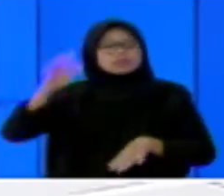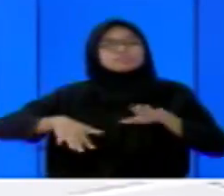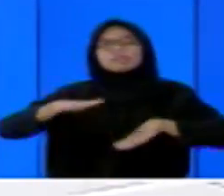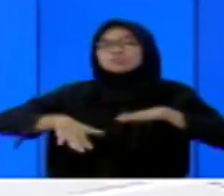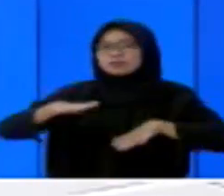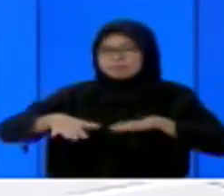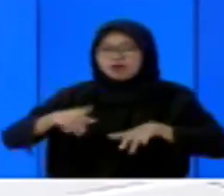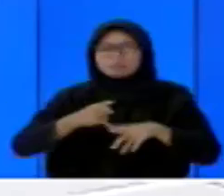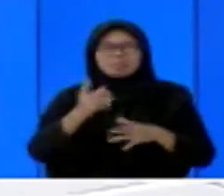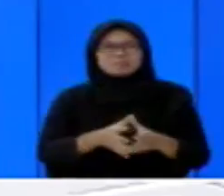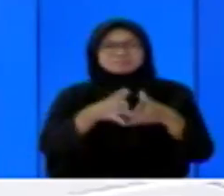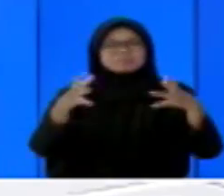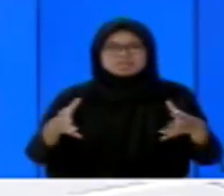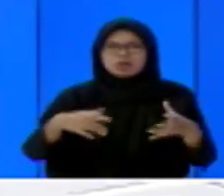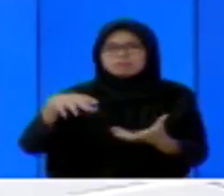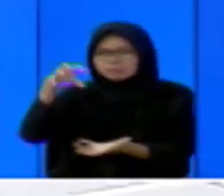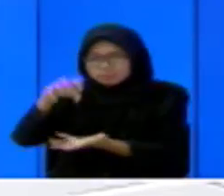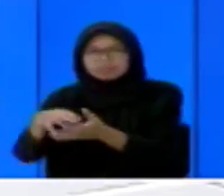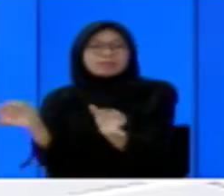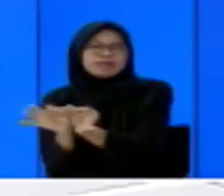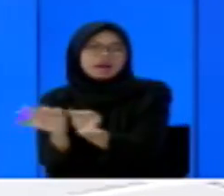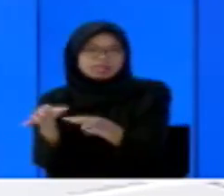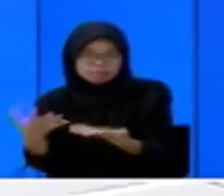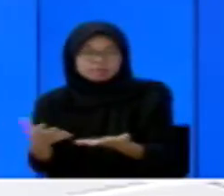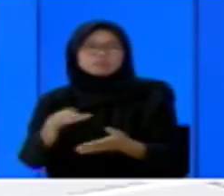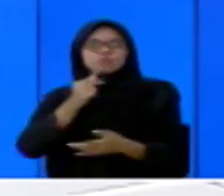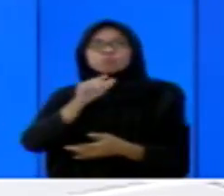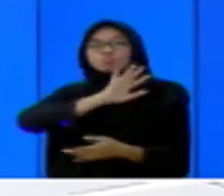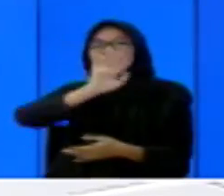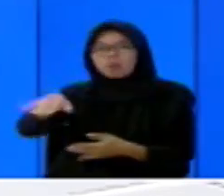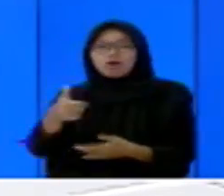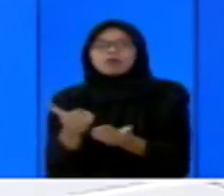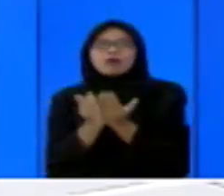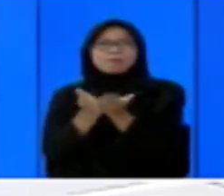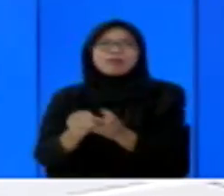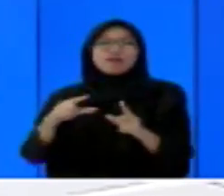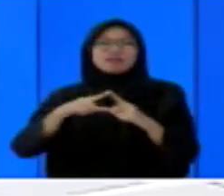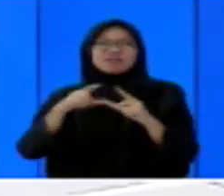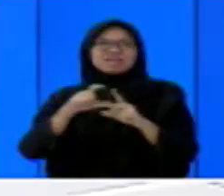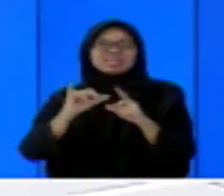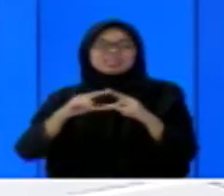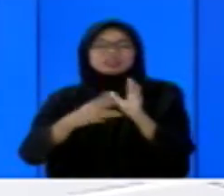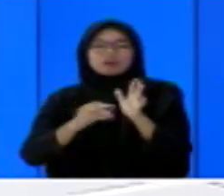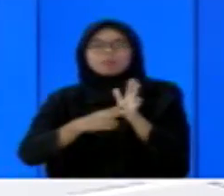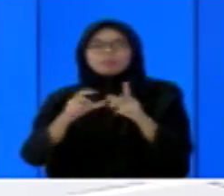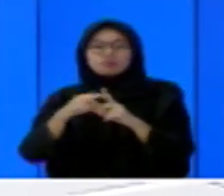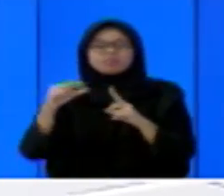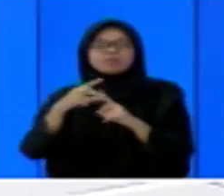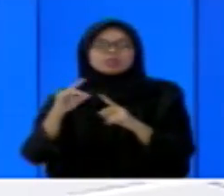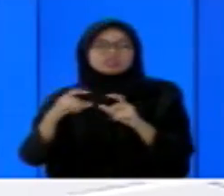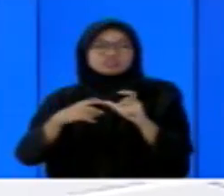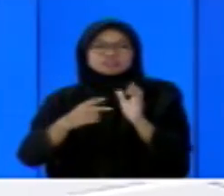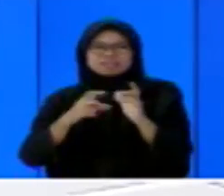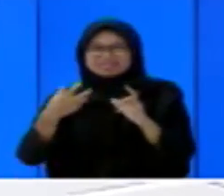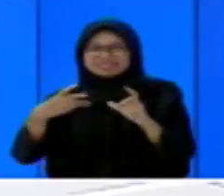jumlah WNI yang lebih besar dan tentunya lokasi yang lebih dekat. Sementara untuk pemulangan WNI di kapal Diamond Princess, hingga saat ini masih dalam